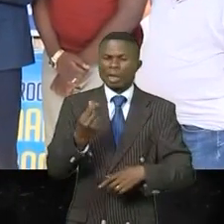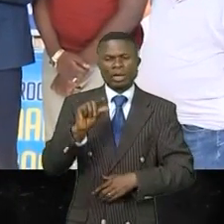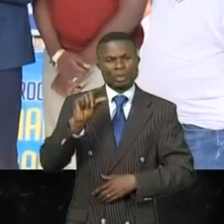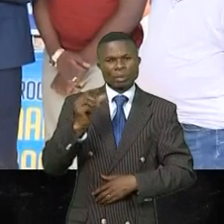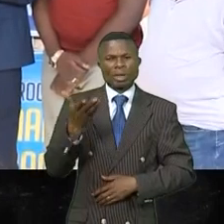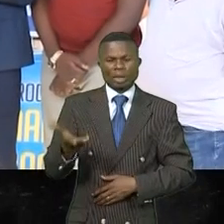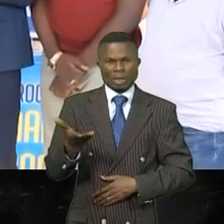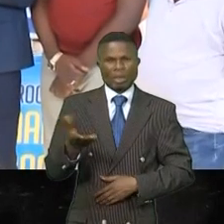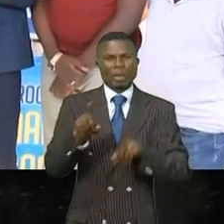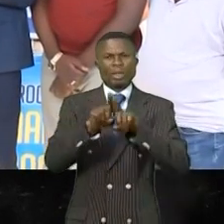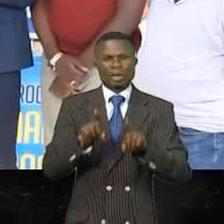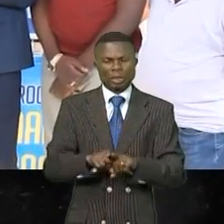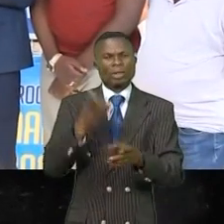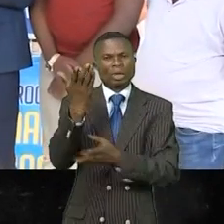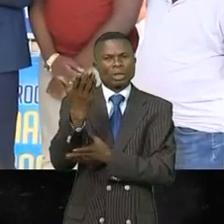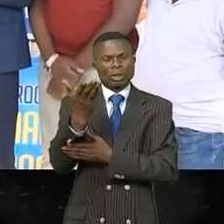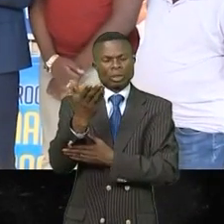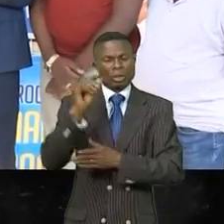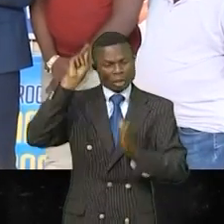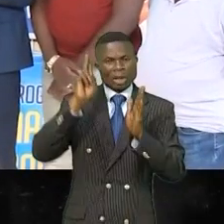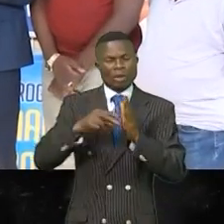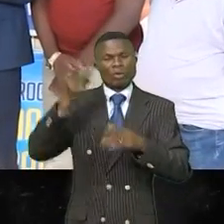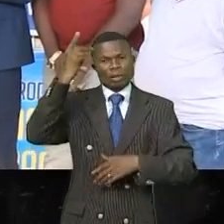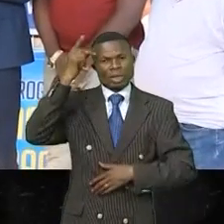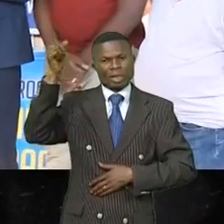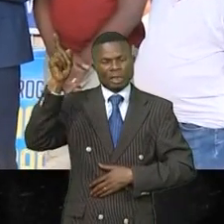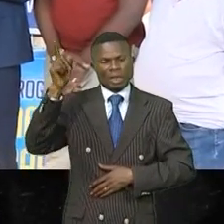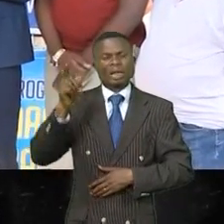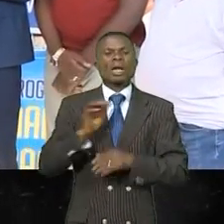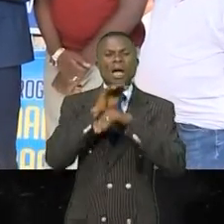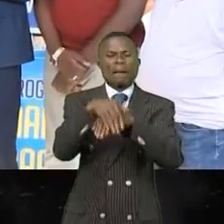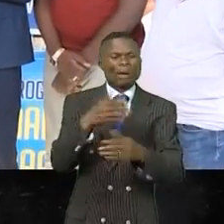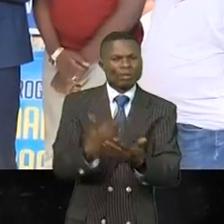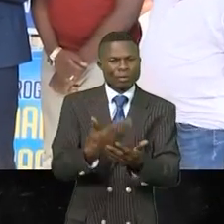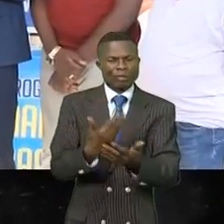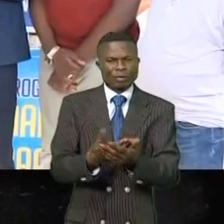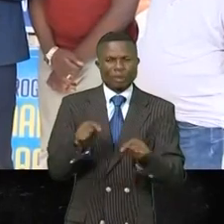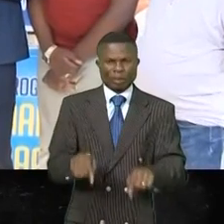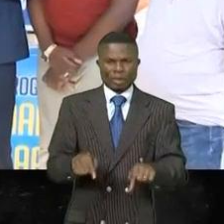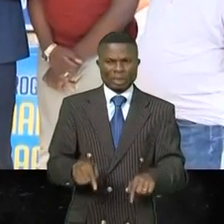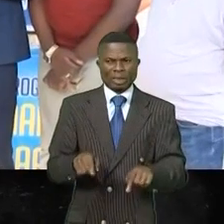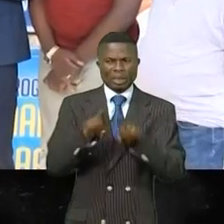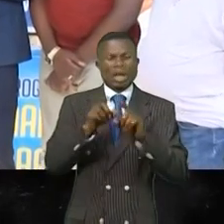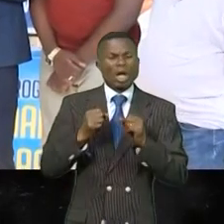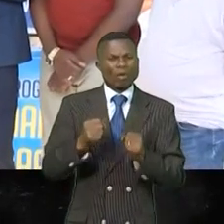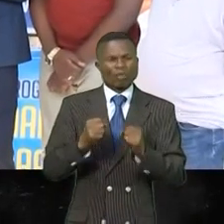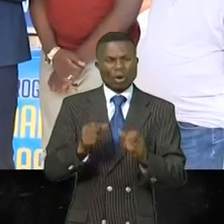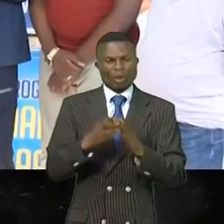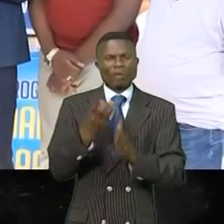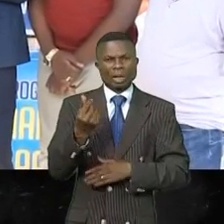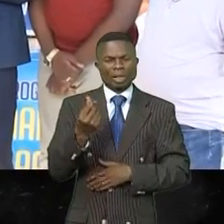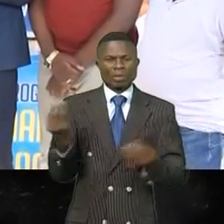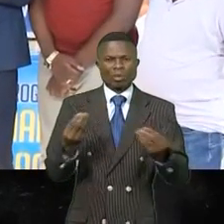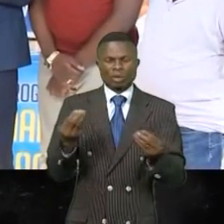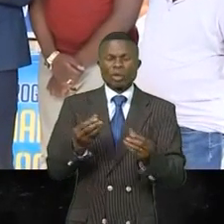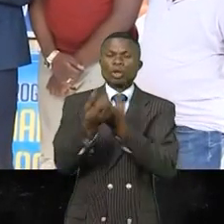bord et interpellant le gouvernement central à intervenir d'une manière urgente et efficace en vue